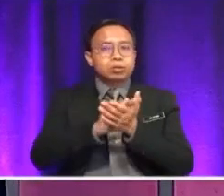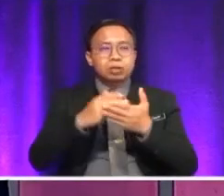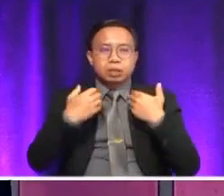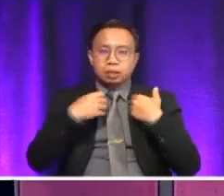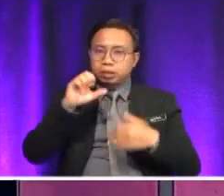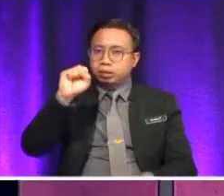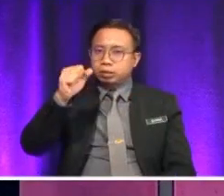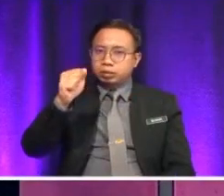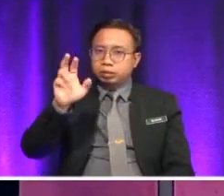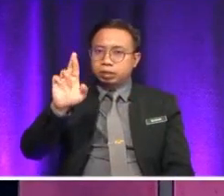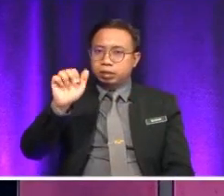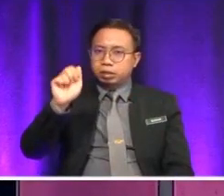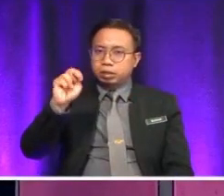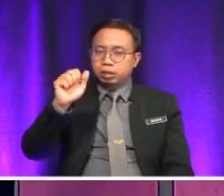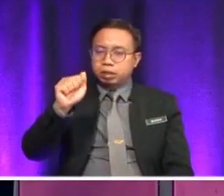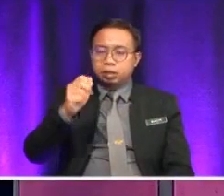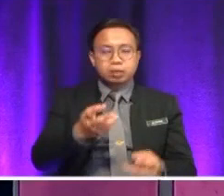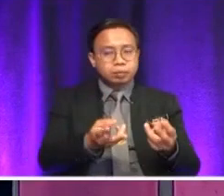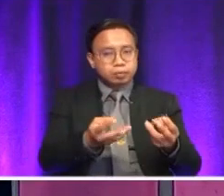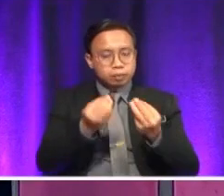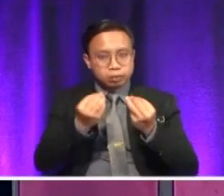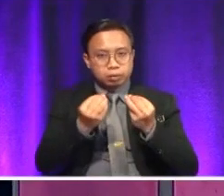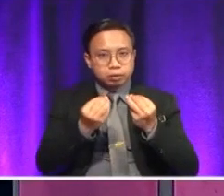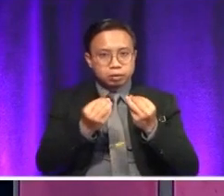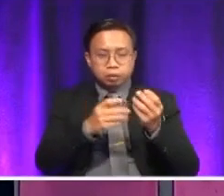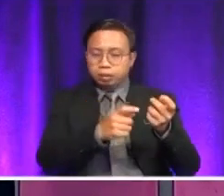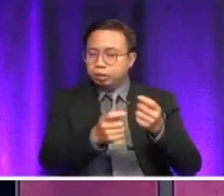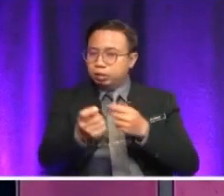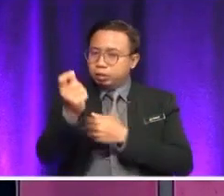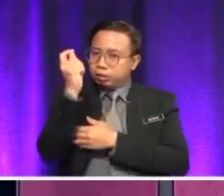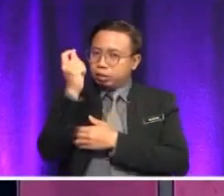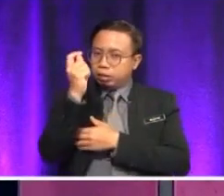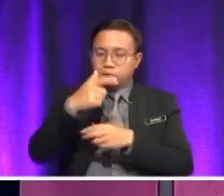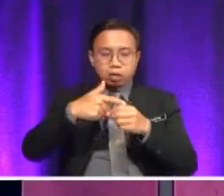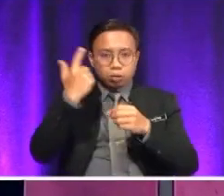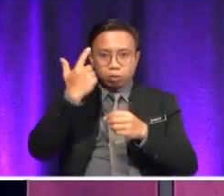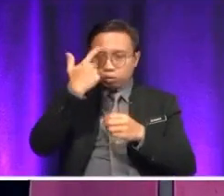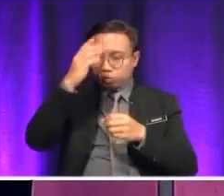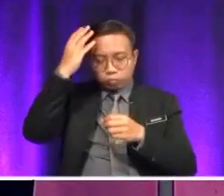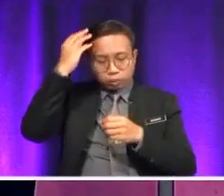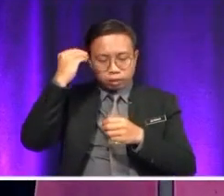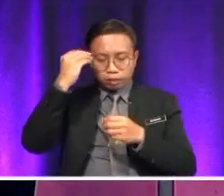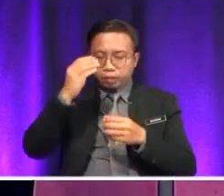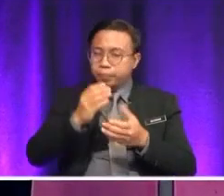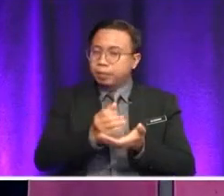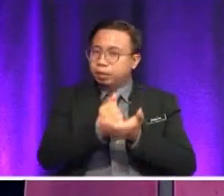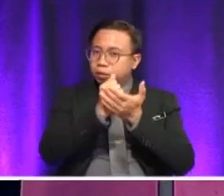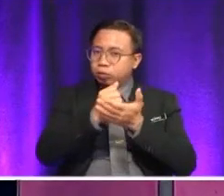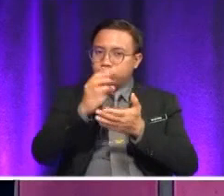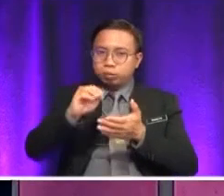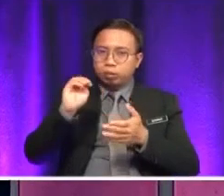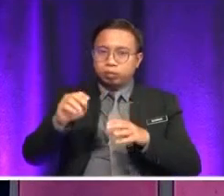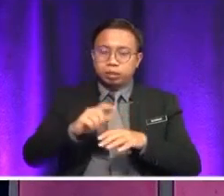sarana ibu bapa. Yang memerlukan tenaga-tenaga luar ni untuk membantu murid-murid di dalam